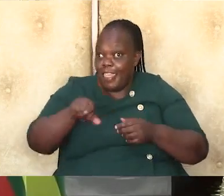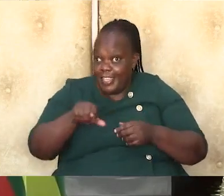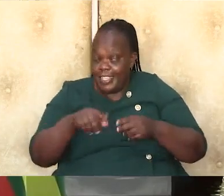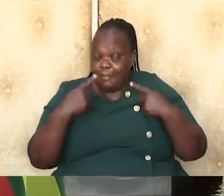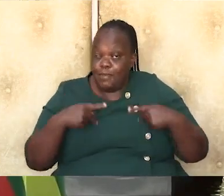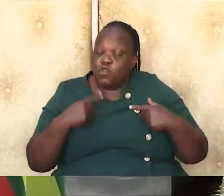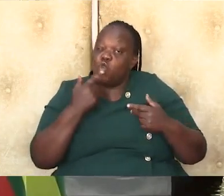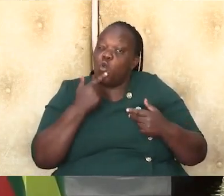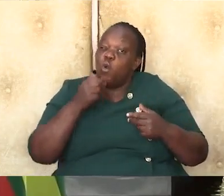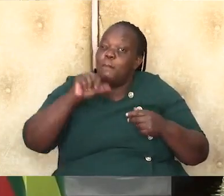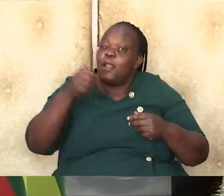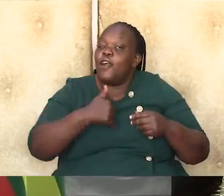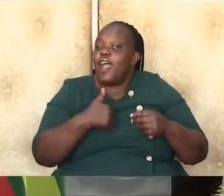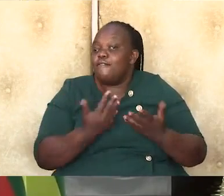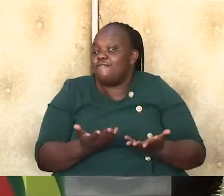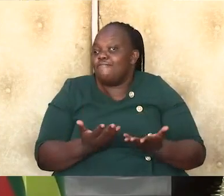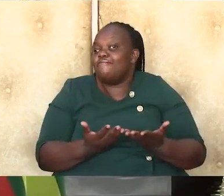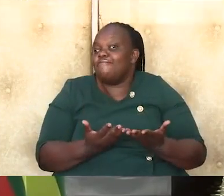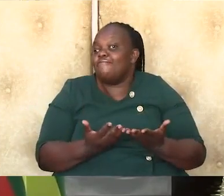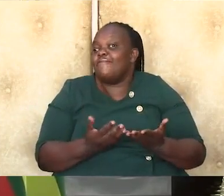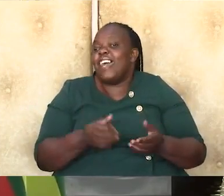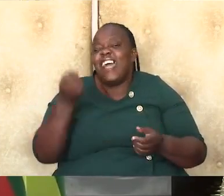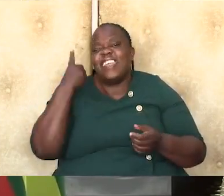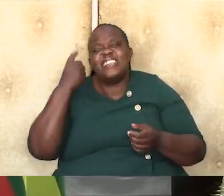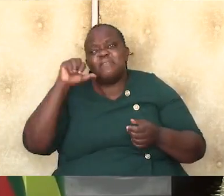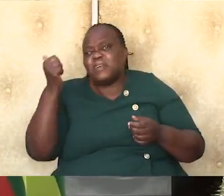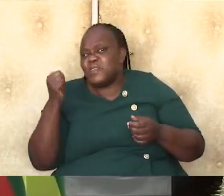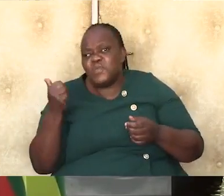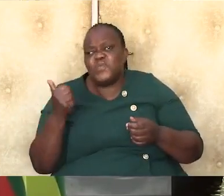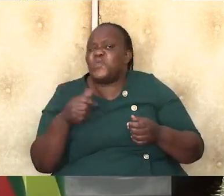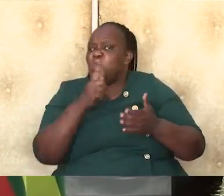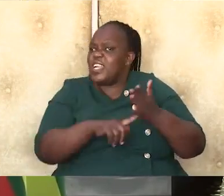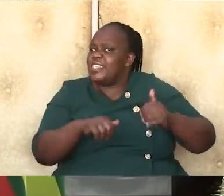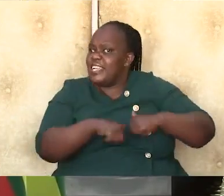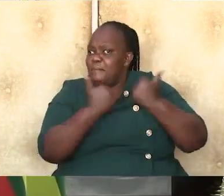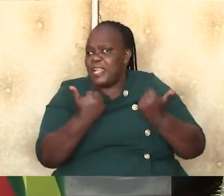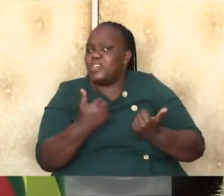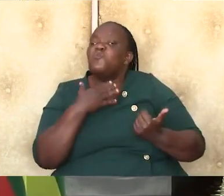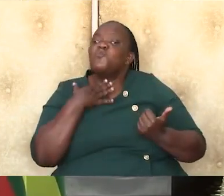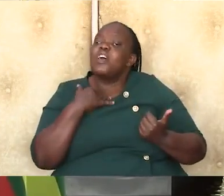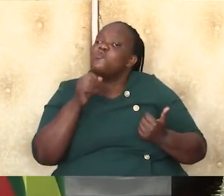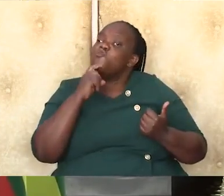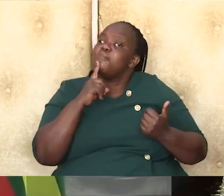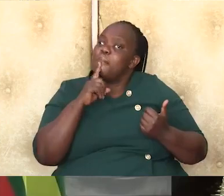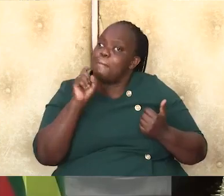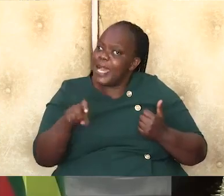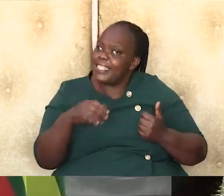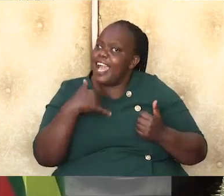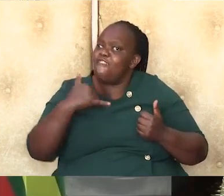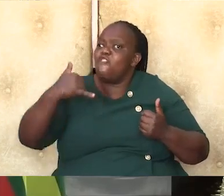ni watu ambao bado hawana pengine uelewa wa vile mambo yanavyofanyika. Tungelipenda kusema sio lazima uwe na simu ya